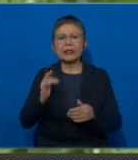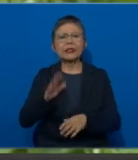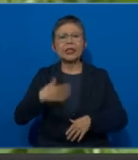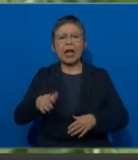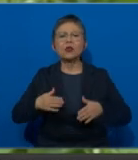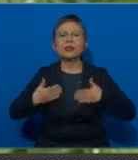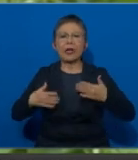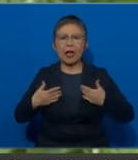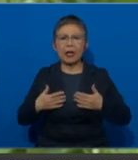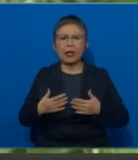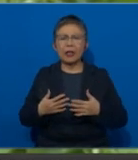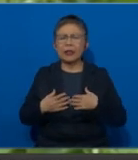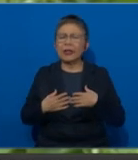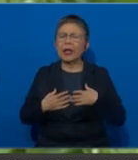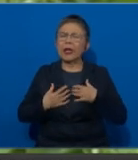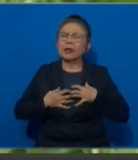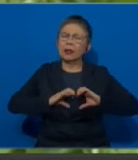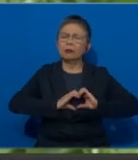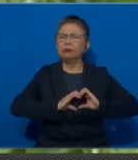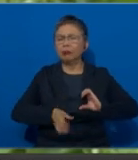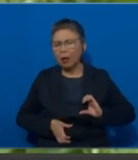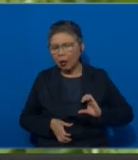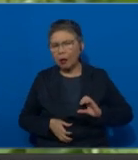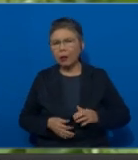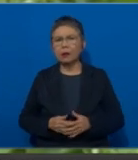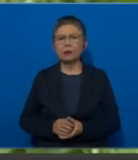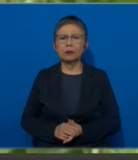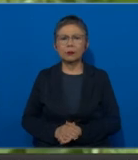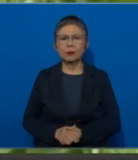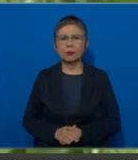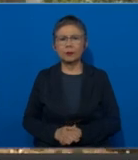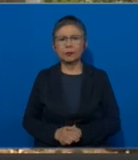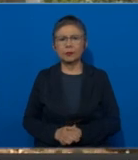Pak. Maka saya merasa terpukul banget tuh kehilangan istri saya Pak.